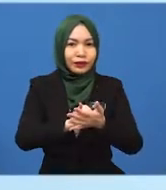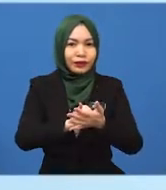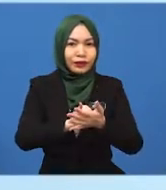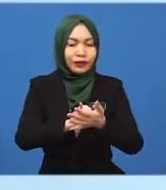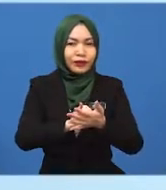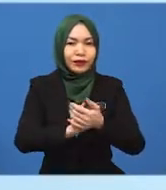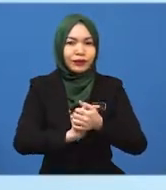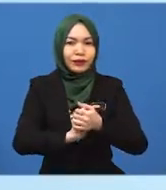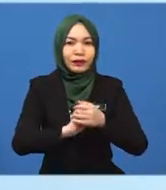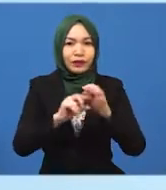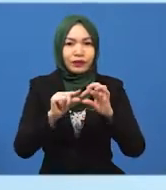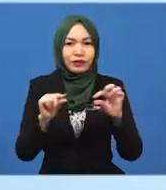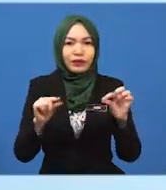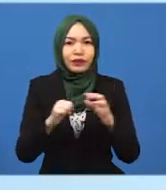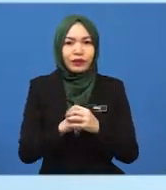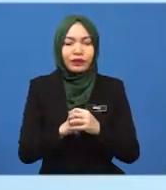tempat kosong,